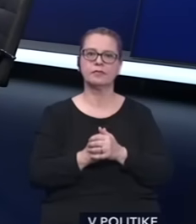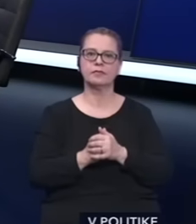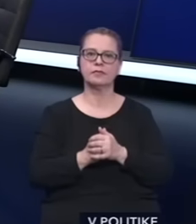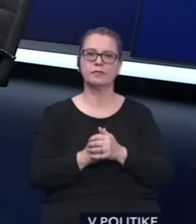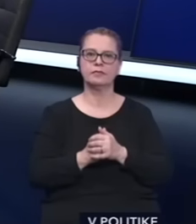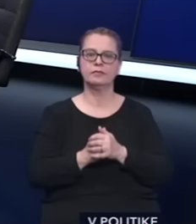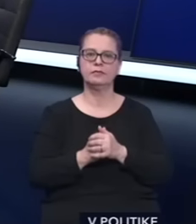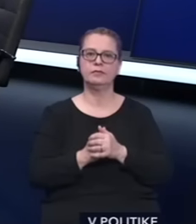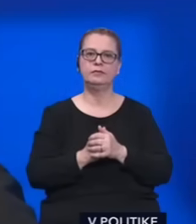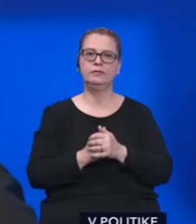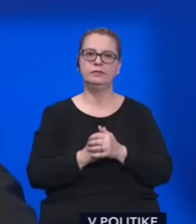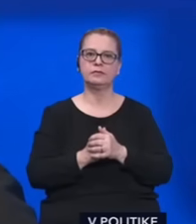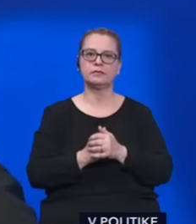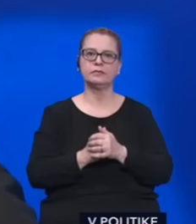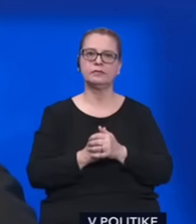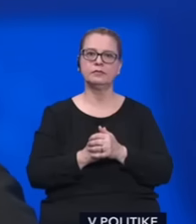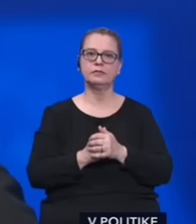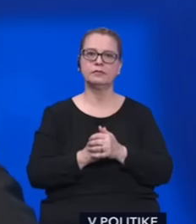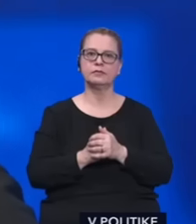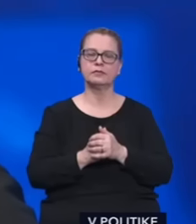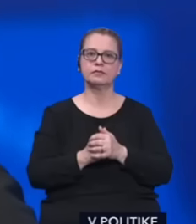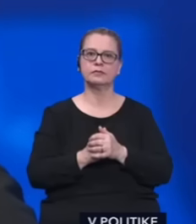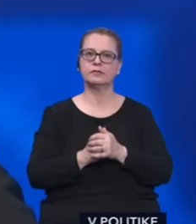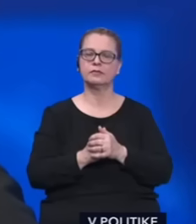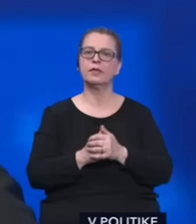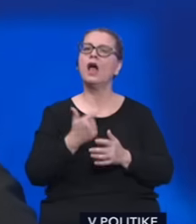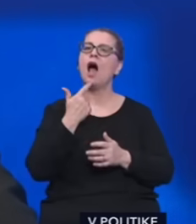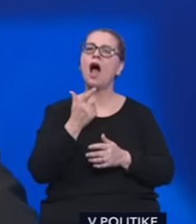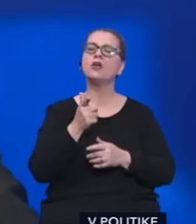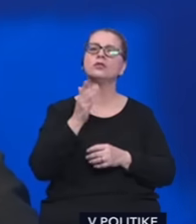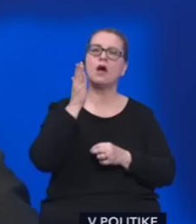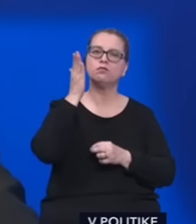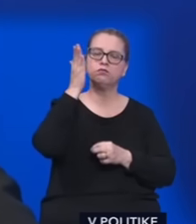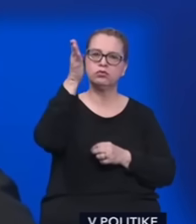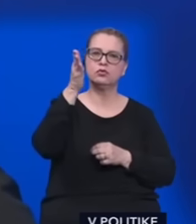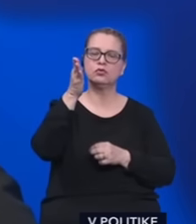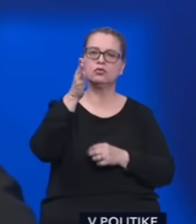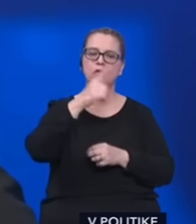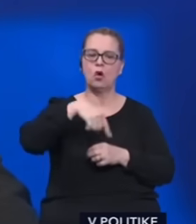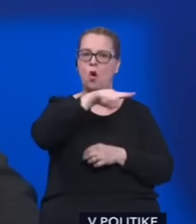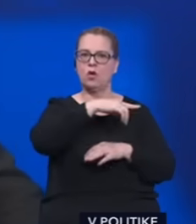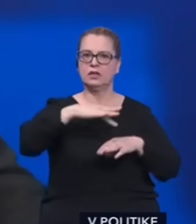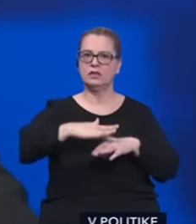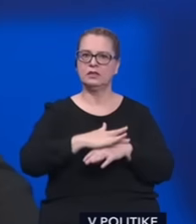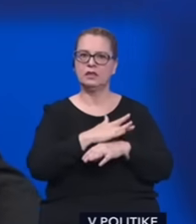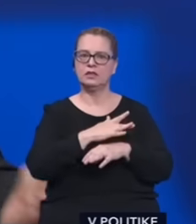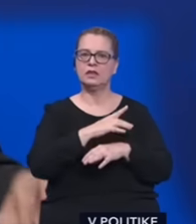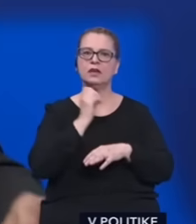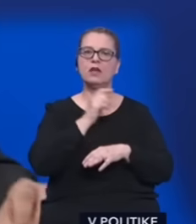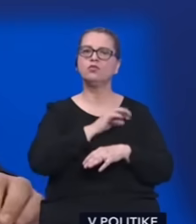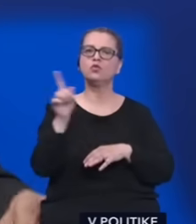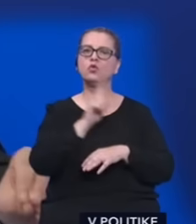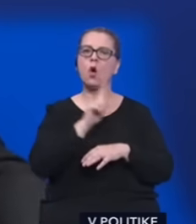pošpiňovať. Že ja ste chcem tvrdú na ruku to, ako štátu. Ako sa budú oni cítiť, keď budú chodiť po výsluchoch.